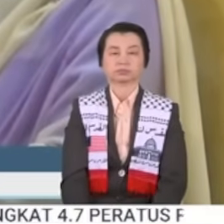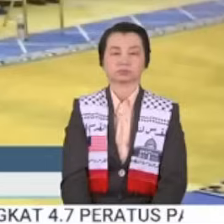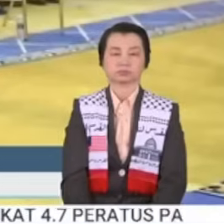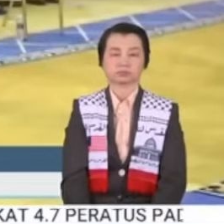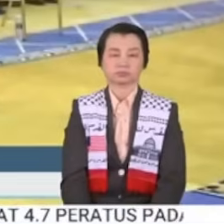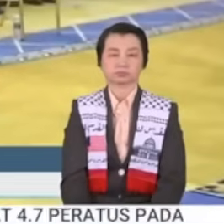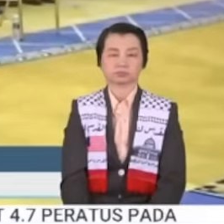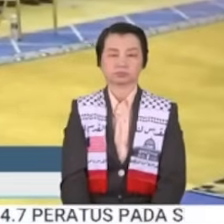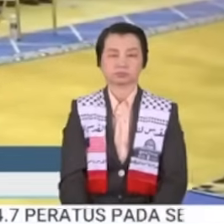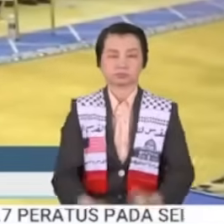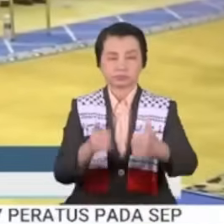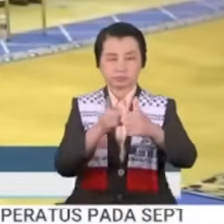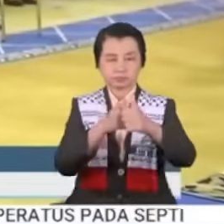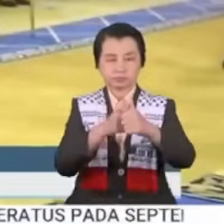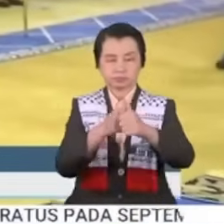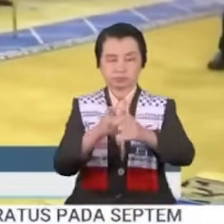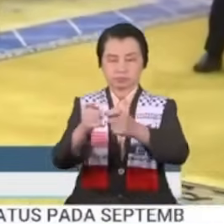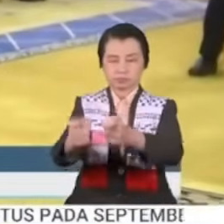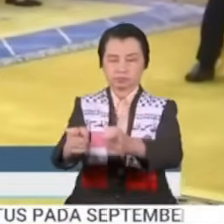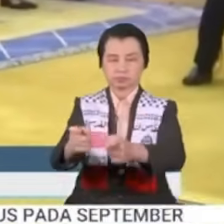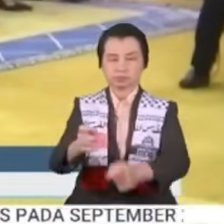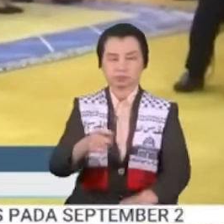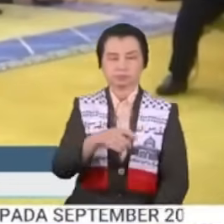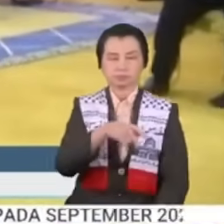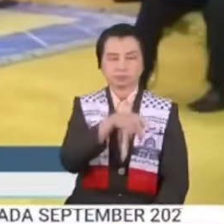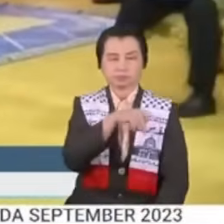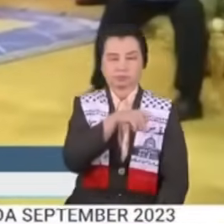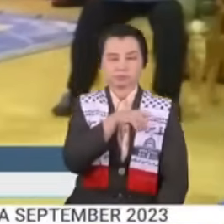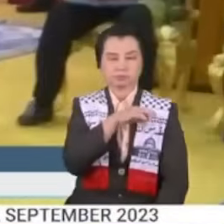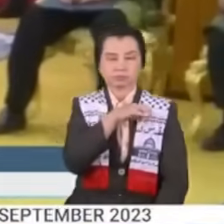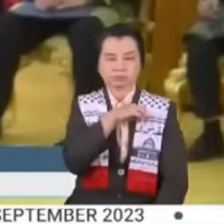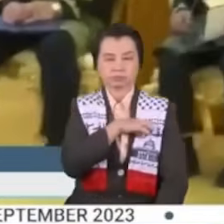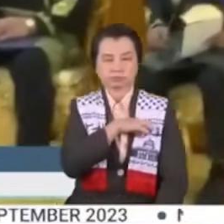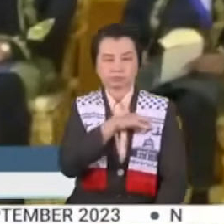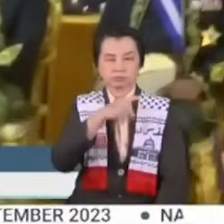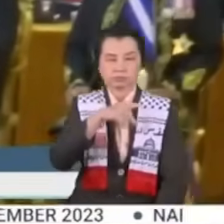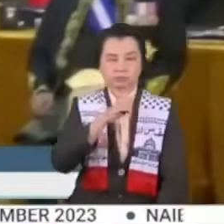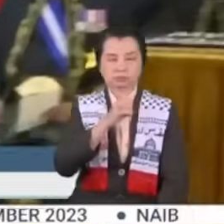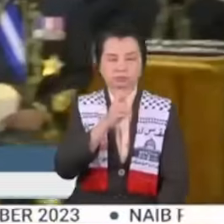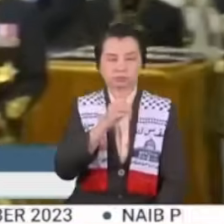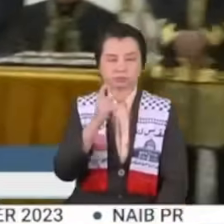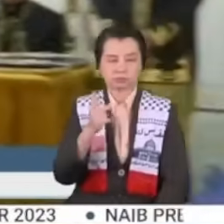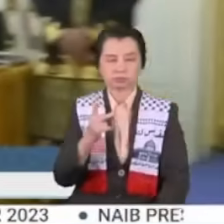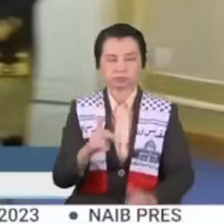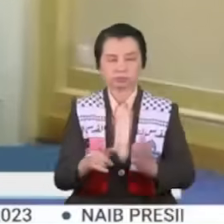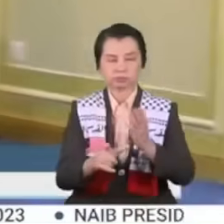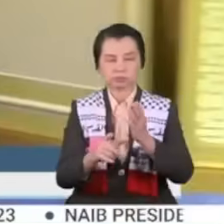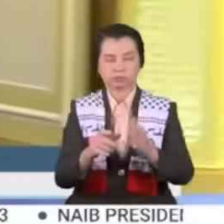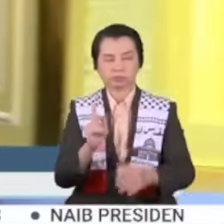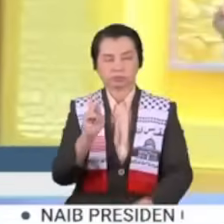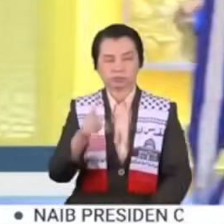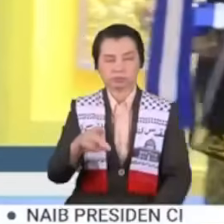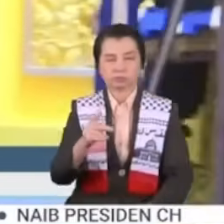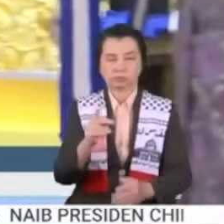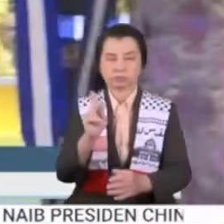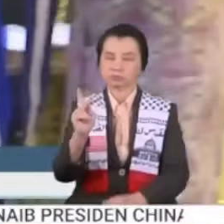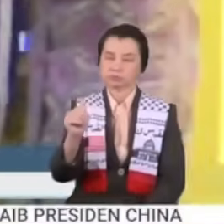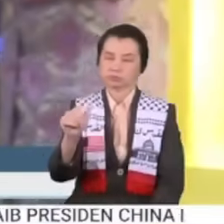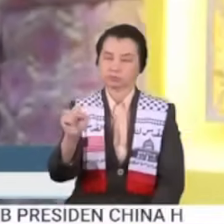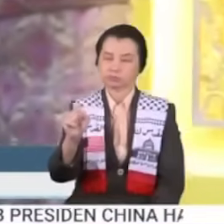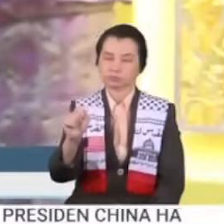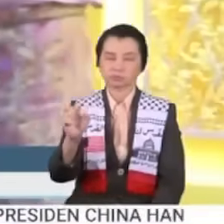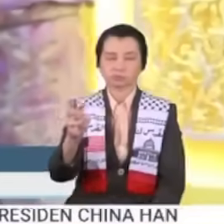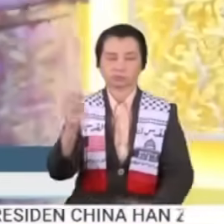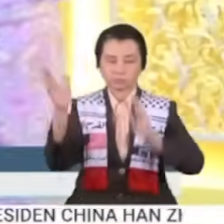ini mendahului senarai penerima Panglima Gemilang darjah Kinabalu PGDK penolong ketua pengarah jabatan kastam diraja